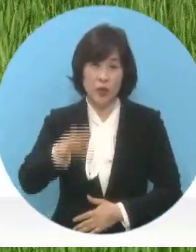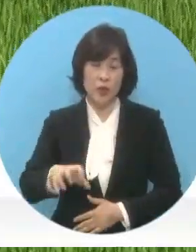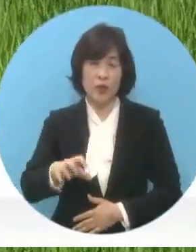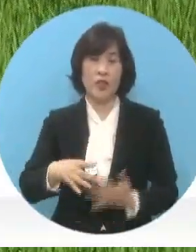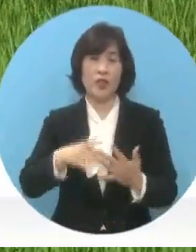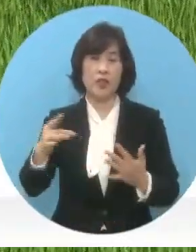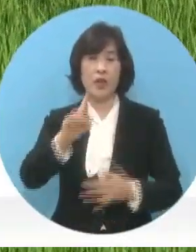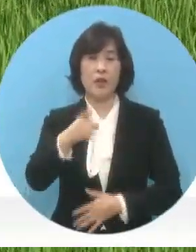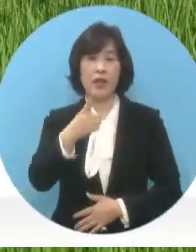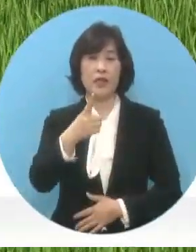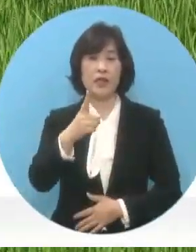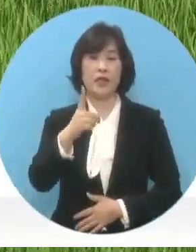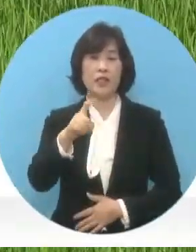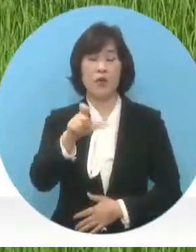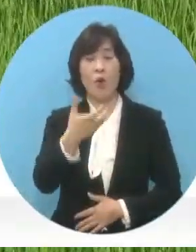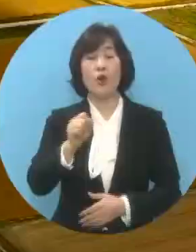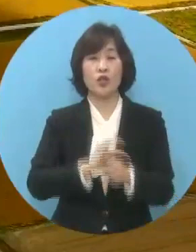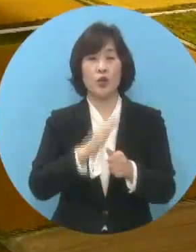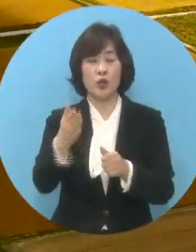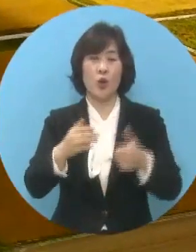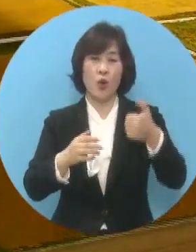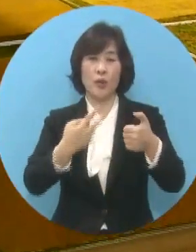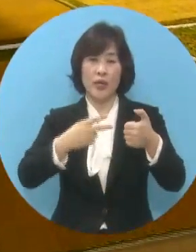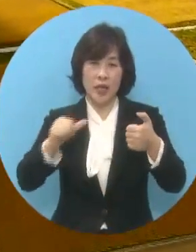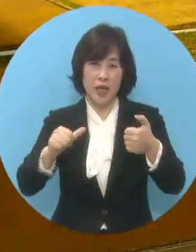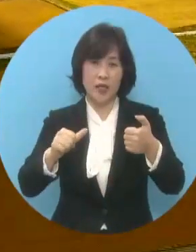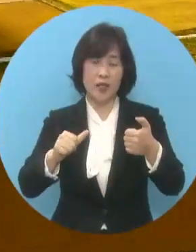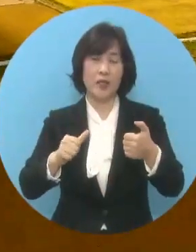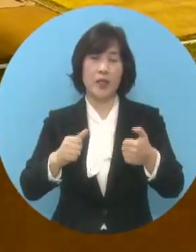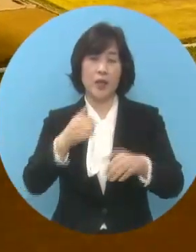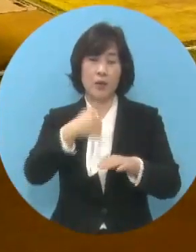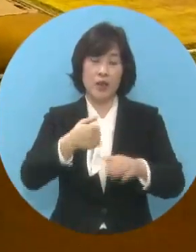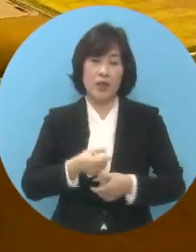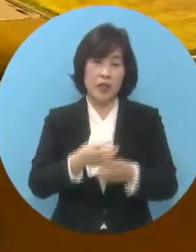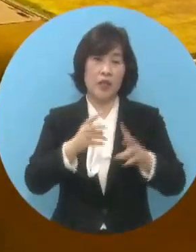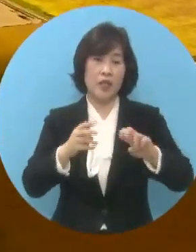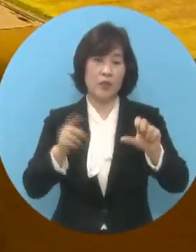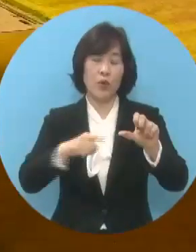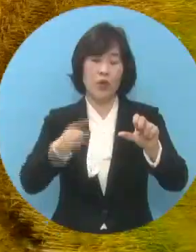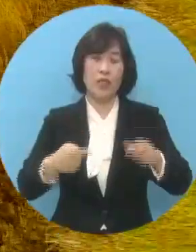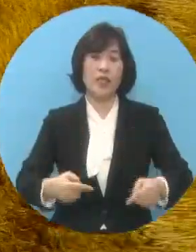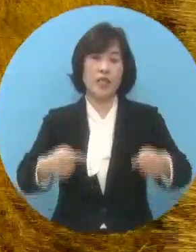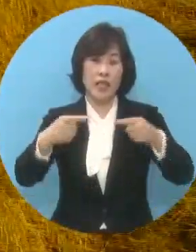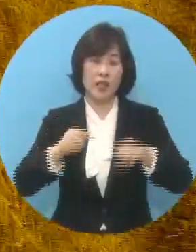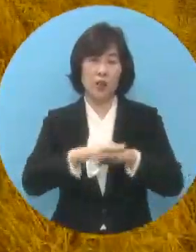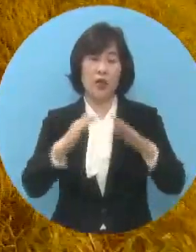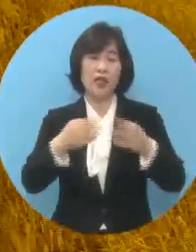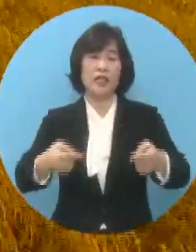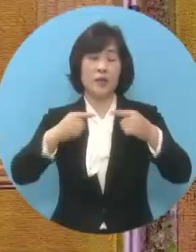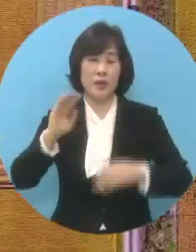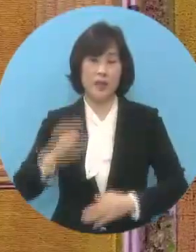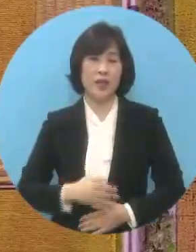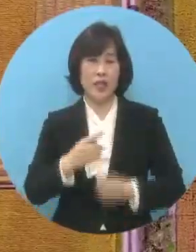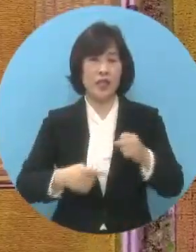지원합니다. 50헥타르 이상의 공동 경영 면적과 25인 이상 참여 농가가 대상입니다. 1년